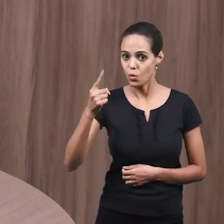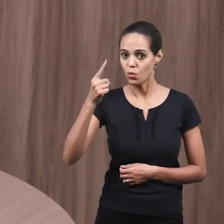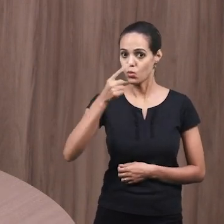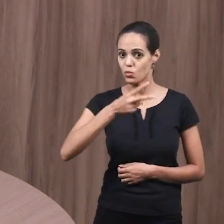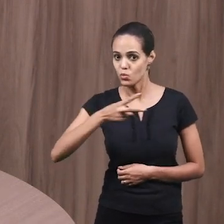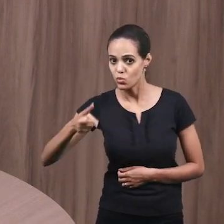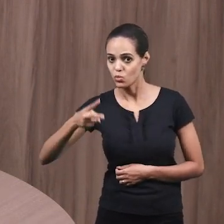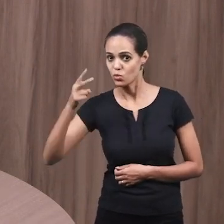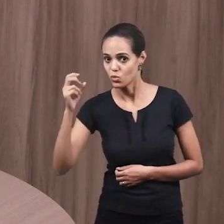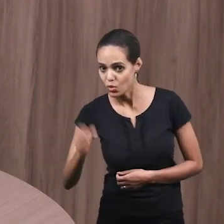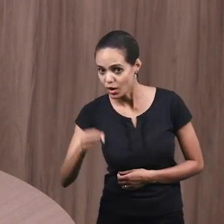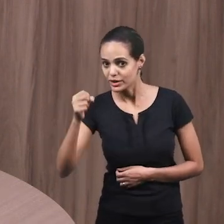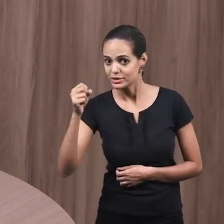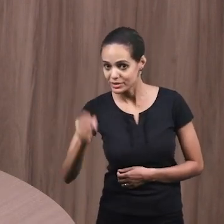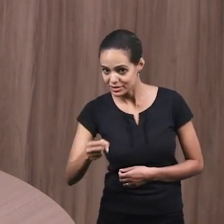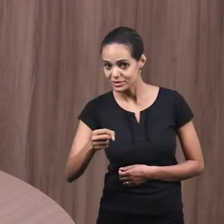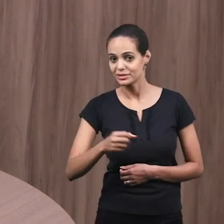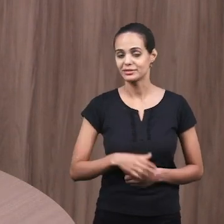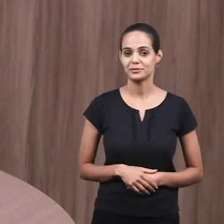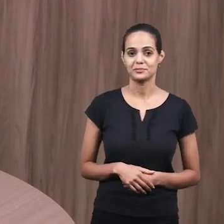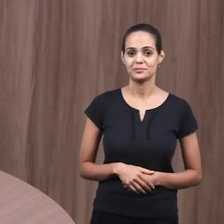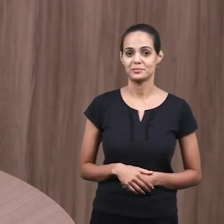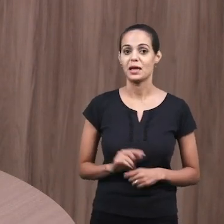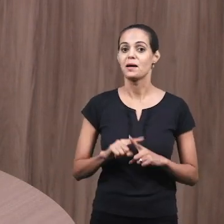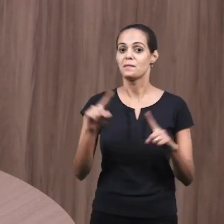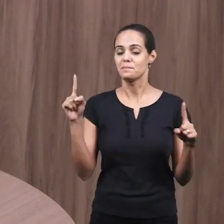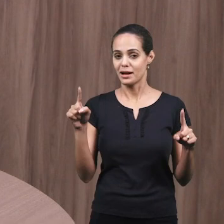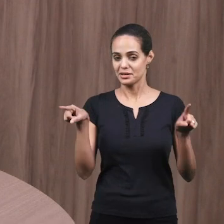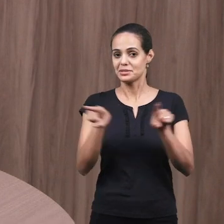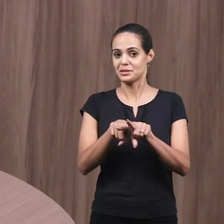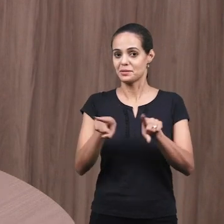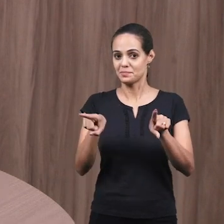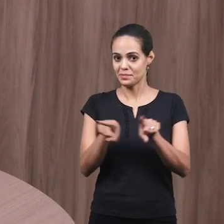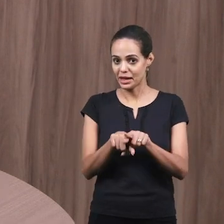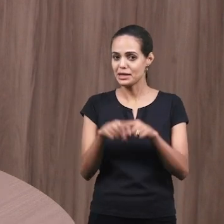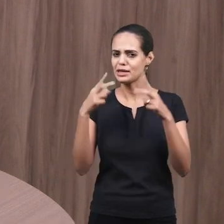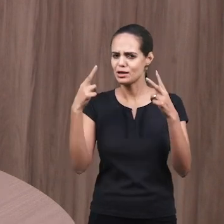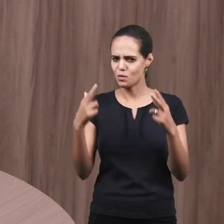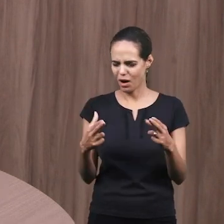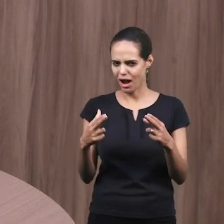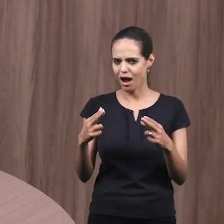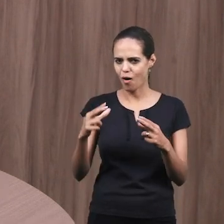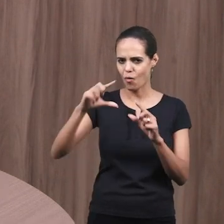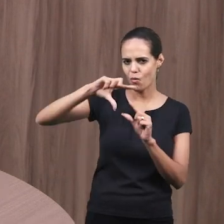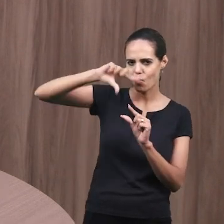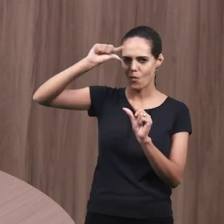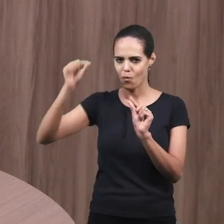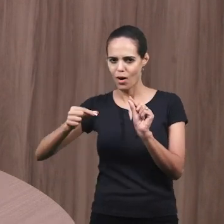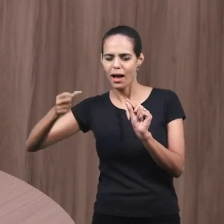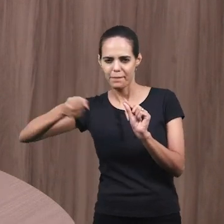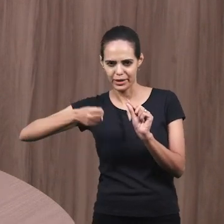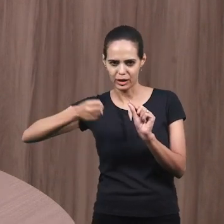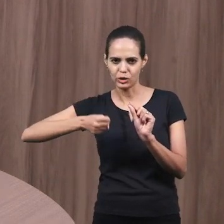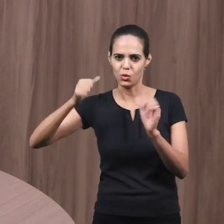Mais aussi, ils peuvent faire comme dans la demi-lune.